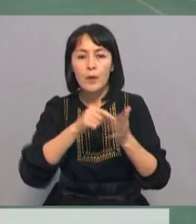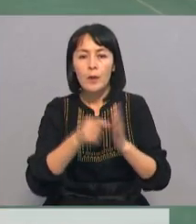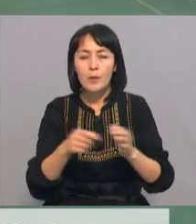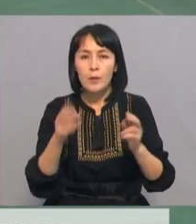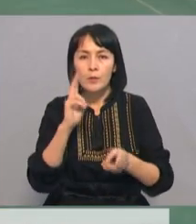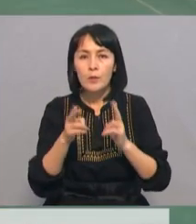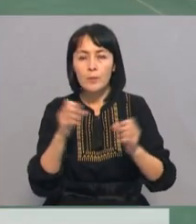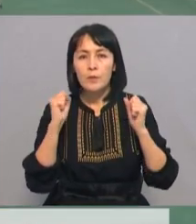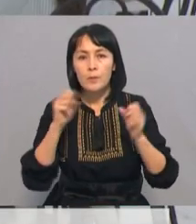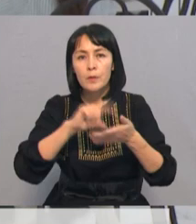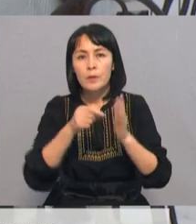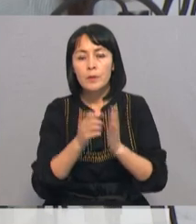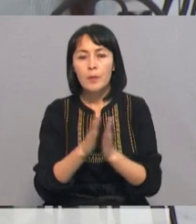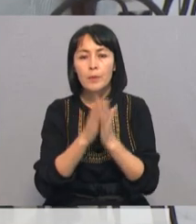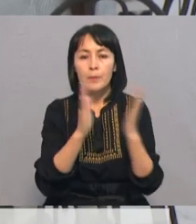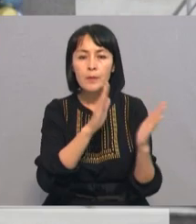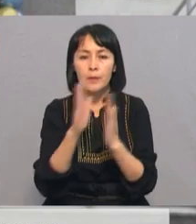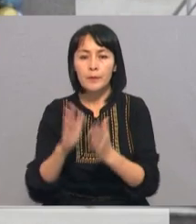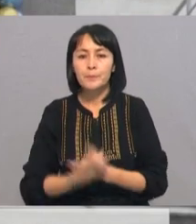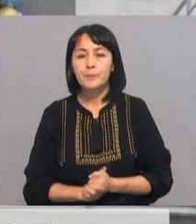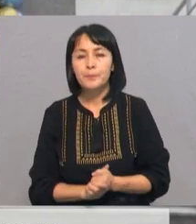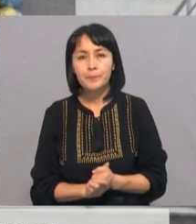столовую, спортивный зал и библиотеку.